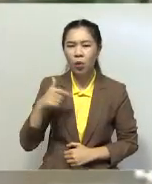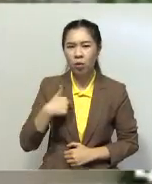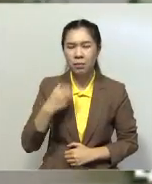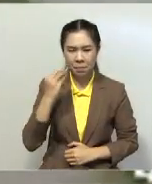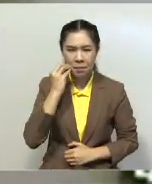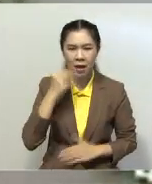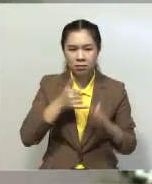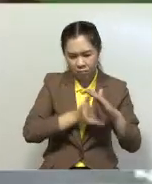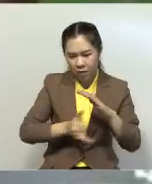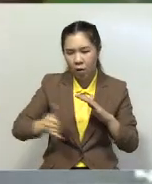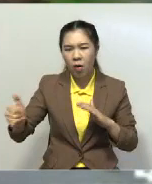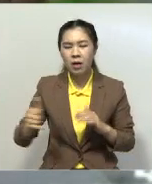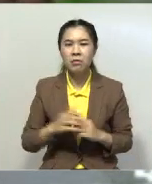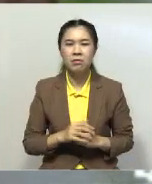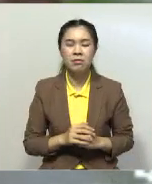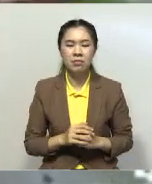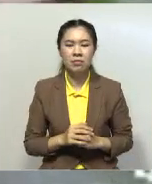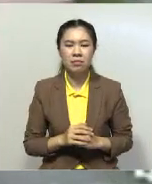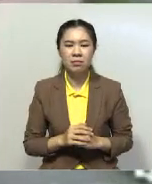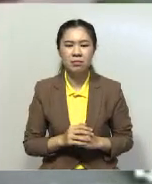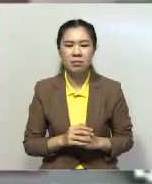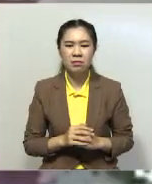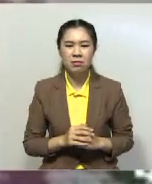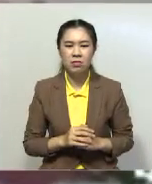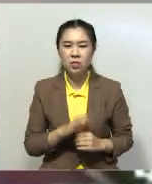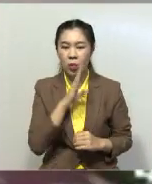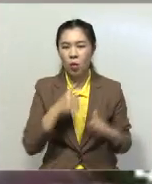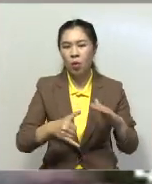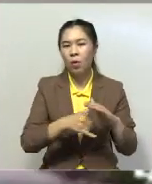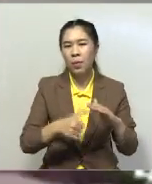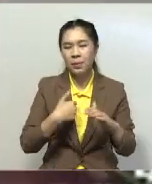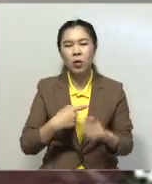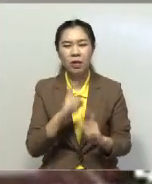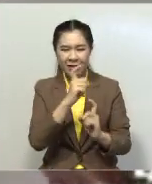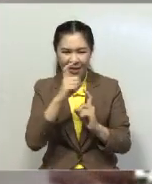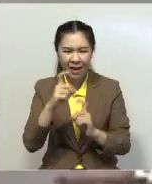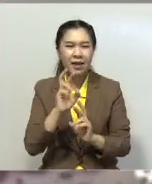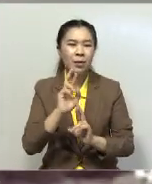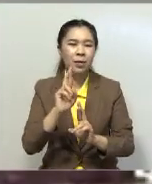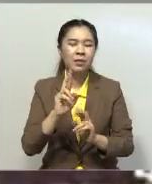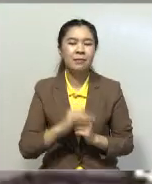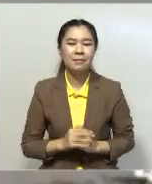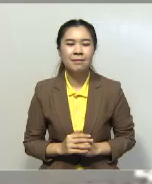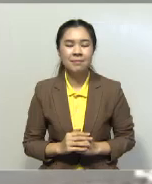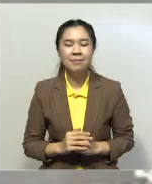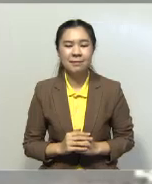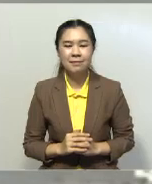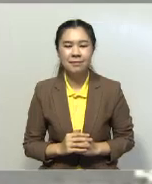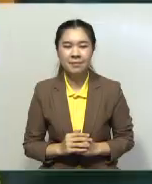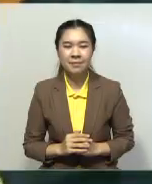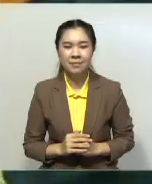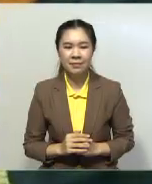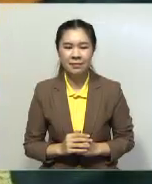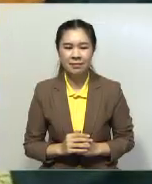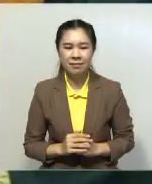ได้แล้วคือว่ายังไงก็มาขนาดนี้เดี๋ยวมันก็นานอยู่คือว่าปลอดภัยไว้ก่อนอะไรแบบเนี้ยทีนี้ว่